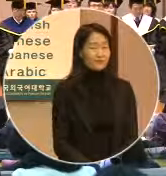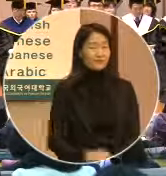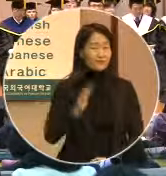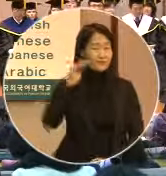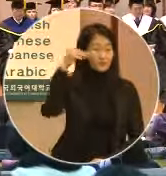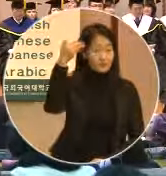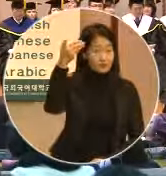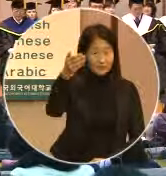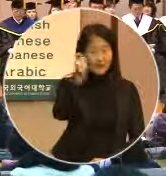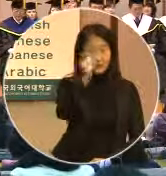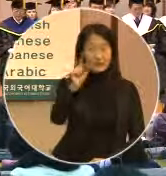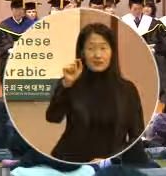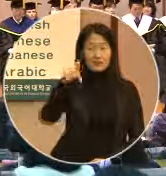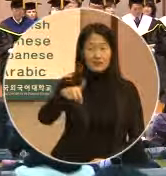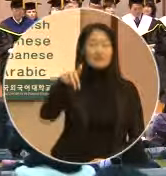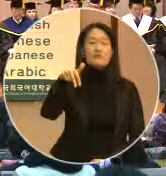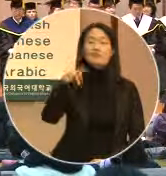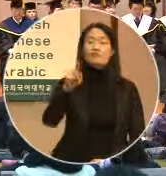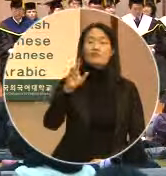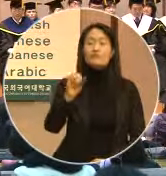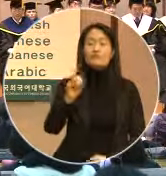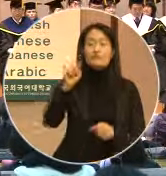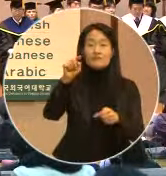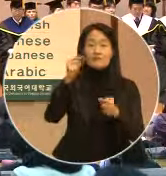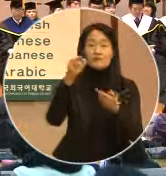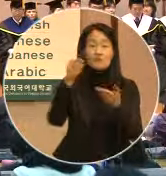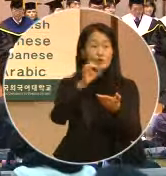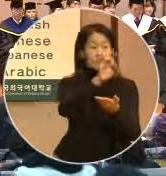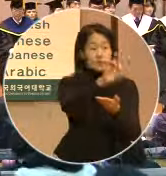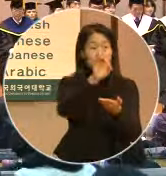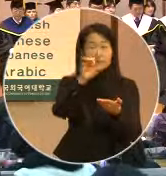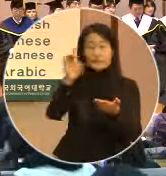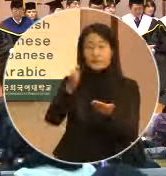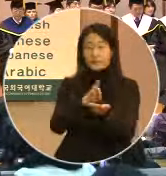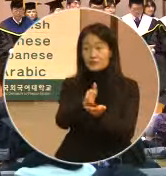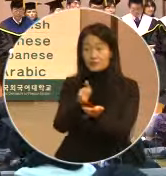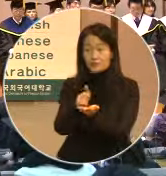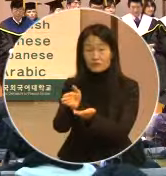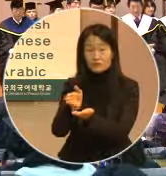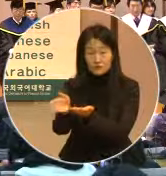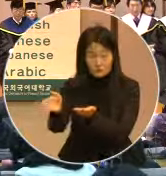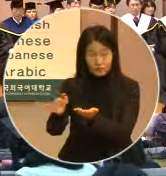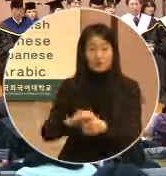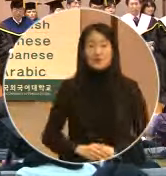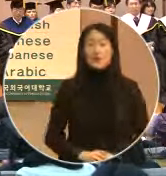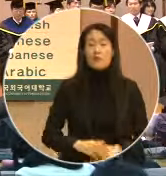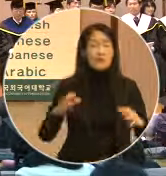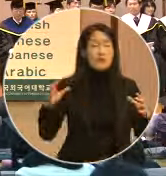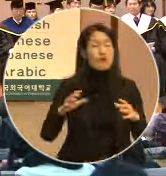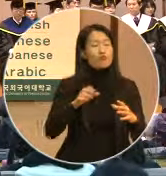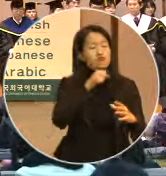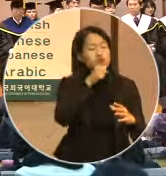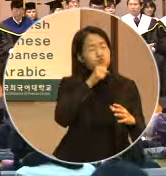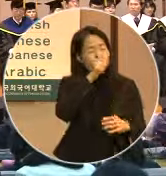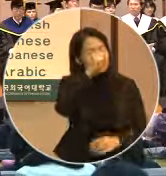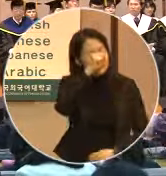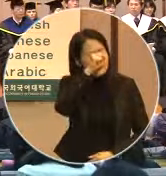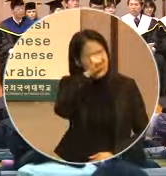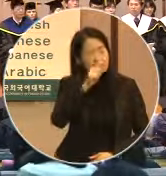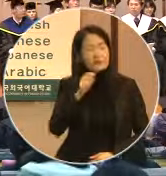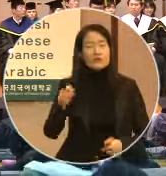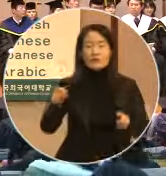다음은 학장상을 시상하겠습니다. 학장상은 각 학부에서 전학년 학업성적이 가장